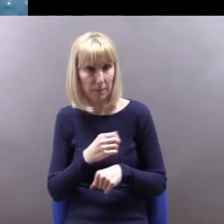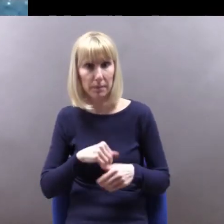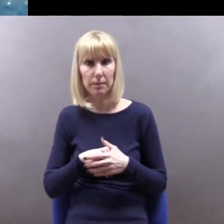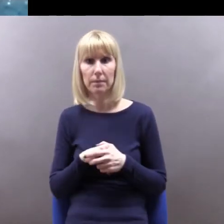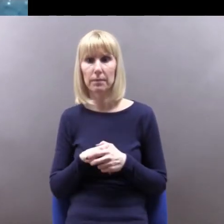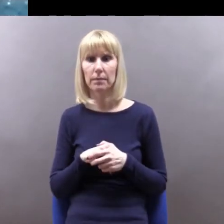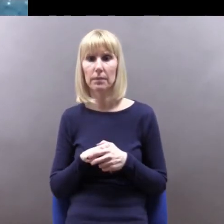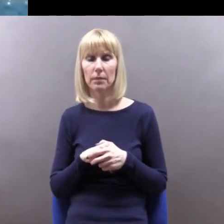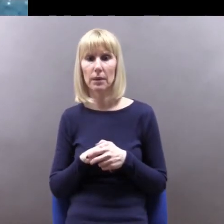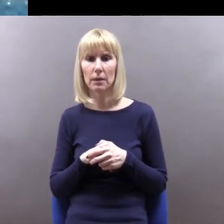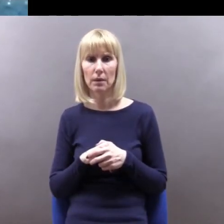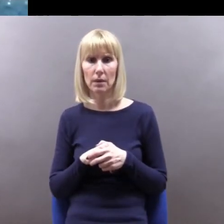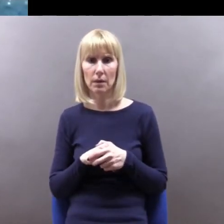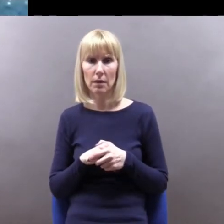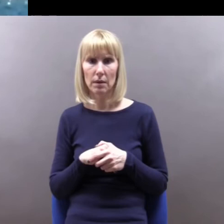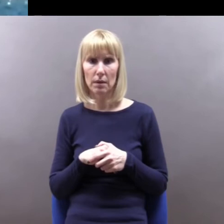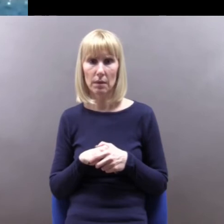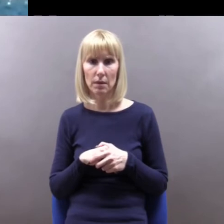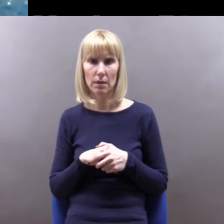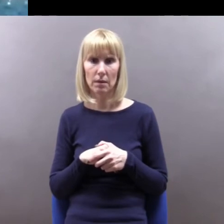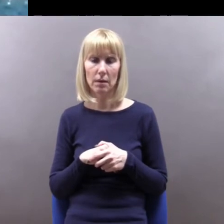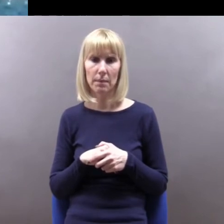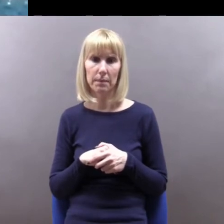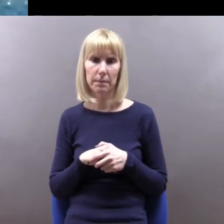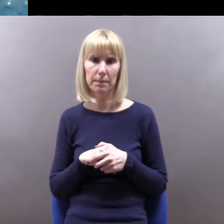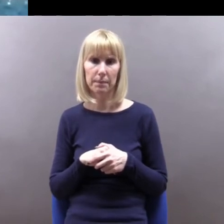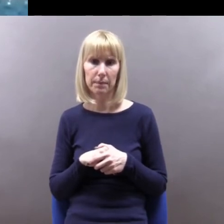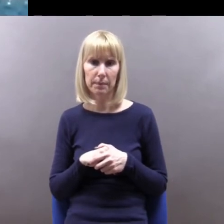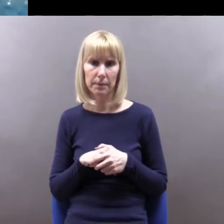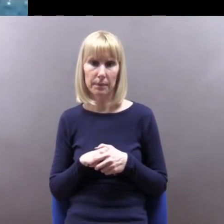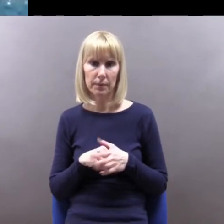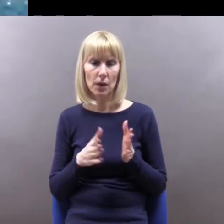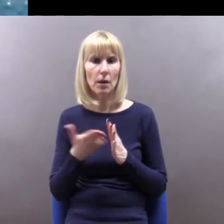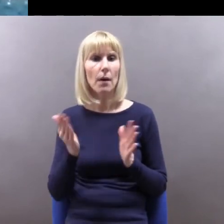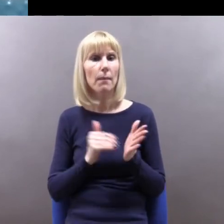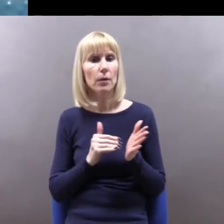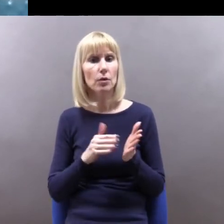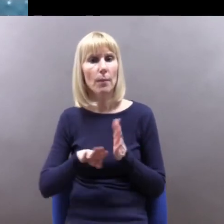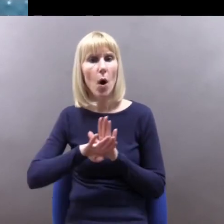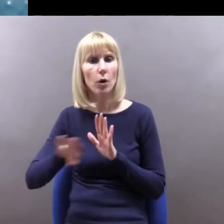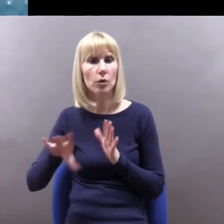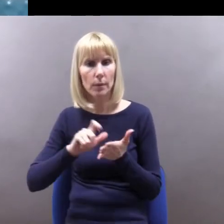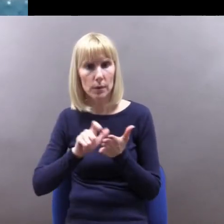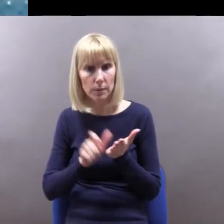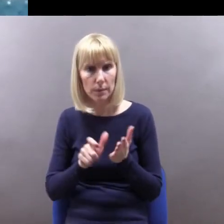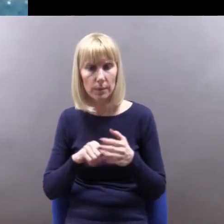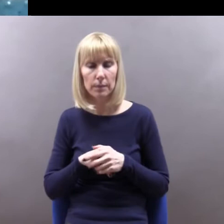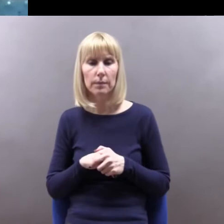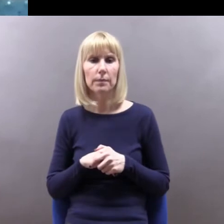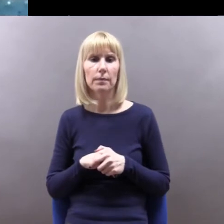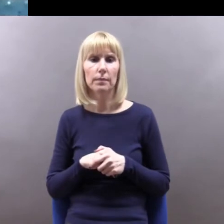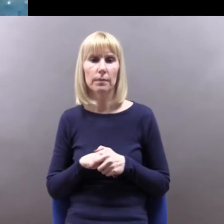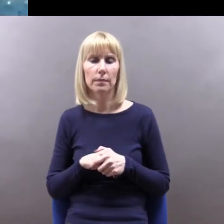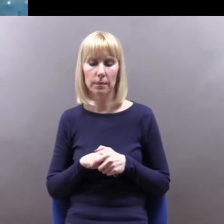że właśnie tam będę pisała maturę, ponieważ jest szkoła dostosowana, ja potrzebowałam osobny pokój. Więc